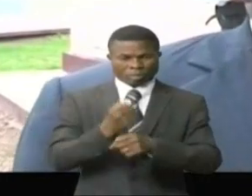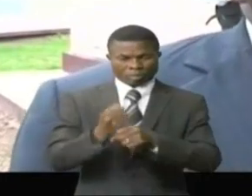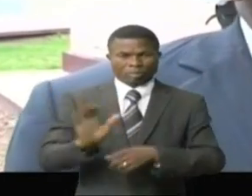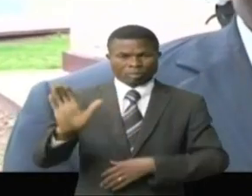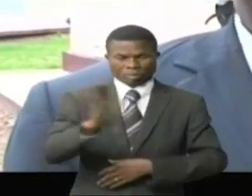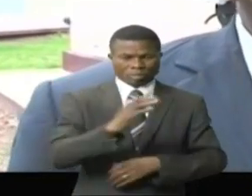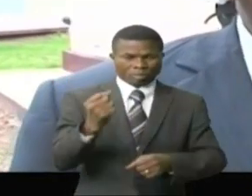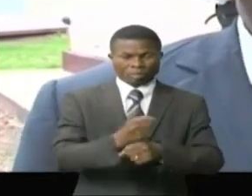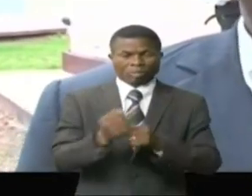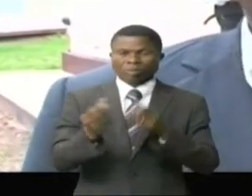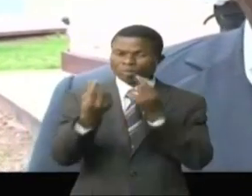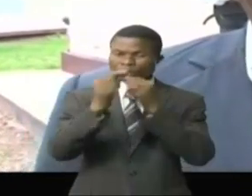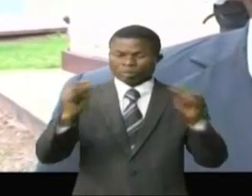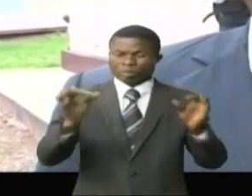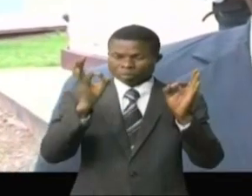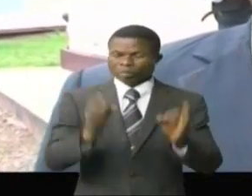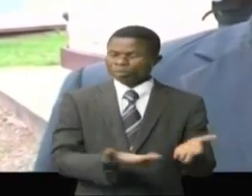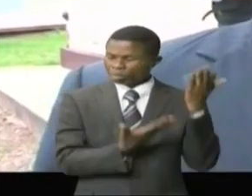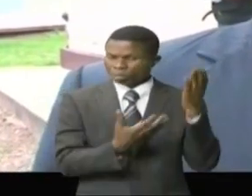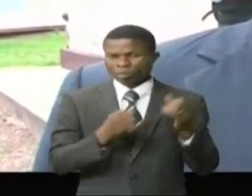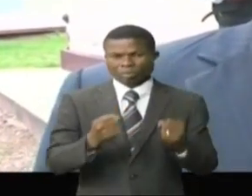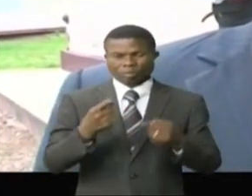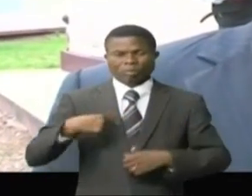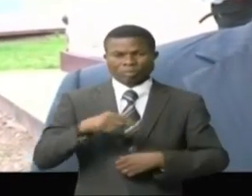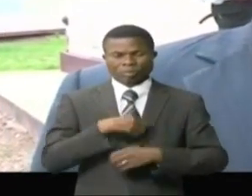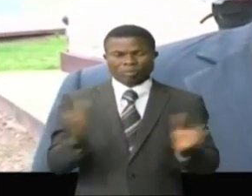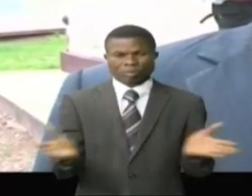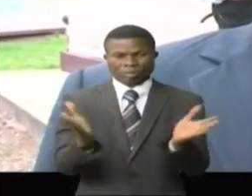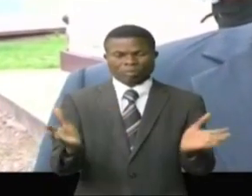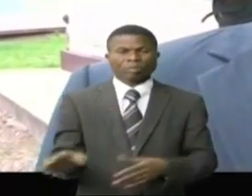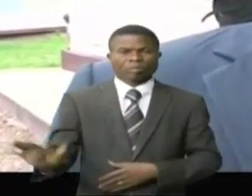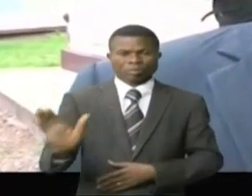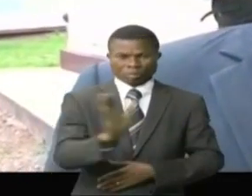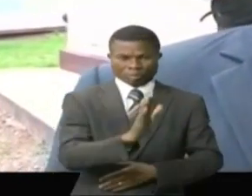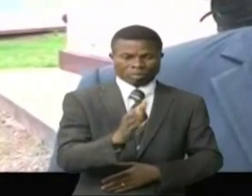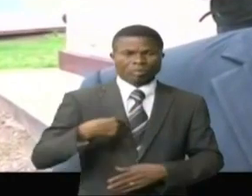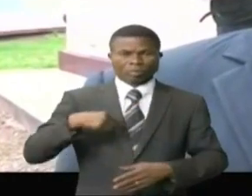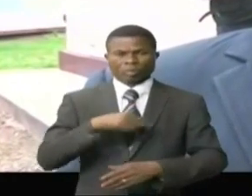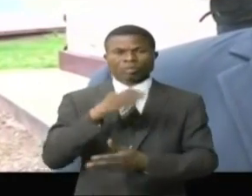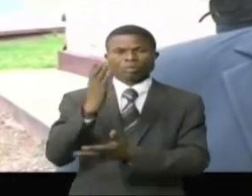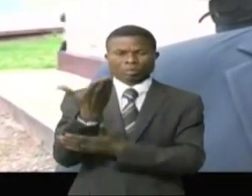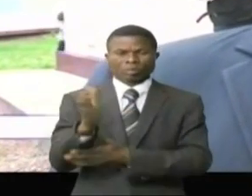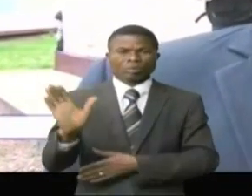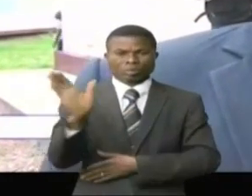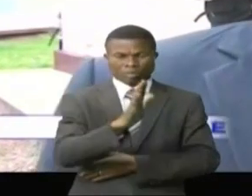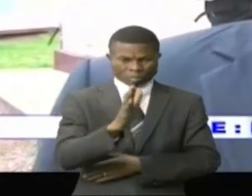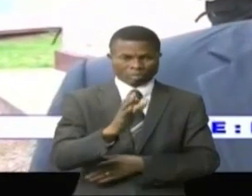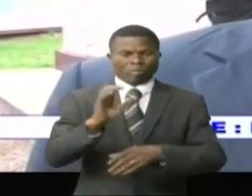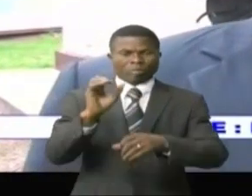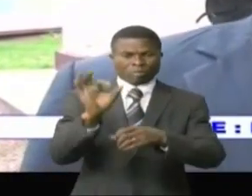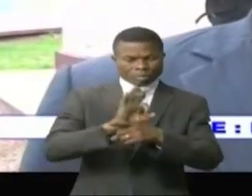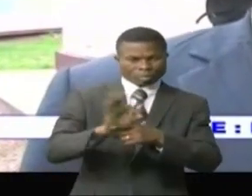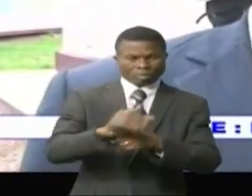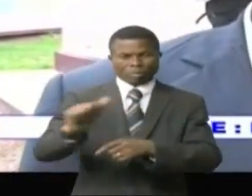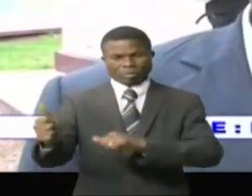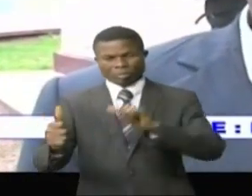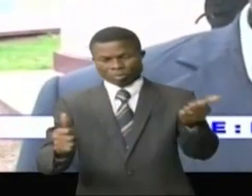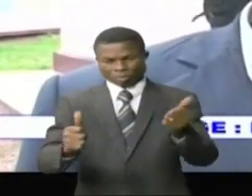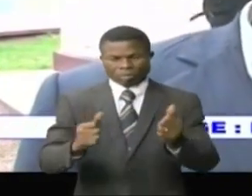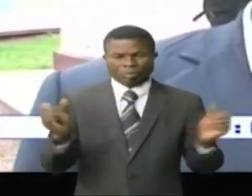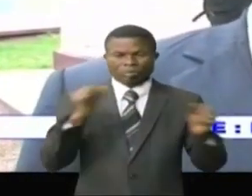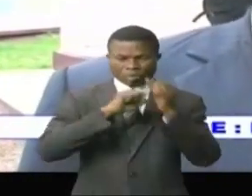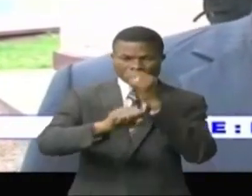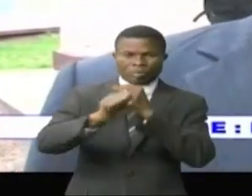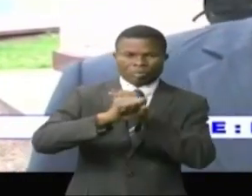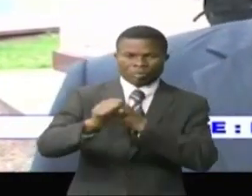travail bénévole. Ils sont très importants. Nous les encourageons, nous leur demandons de former aussi les autres, les sensibiliser,